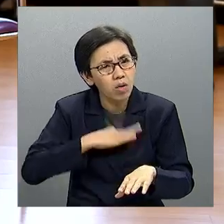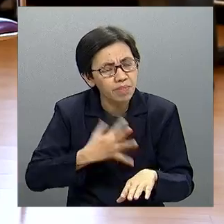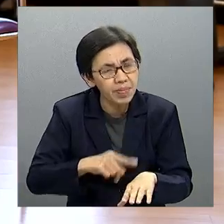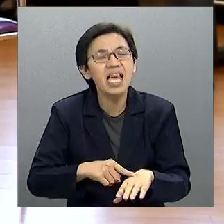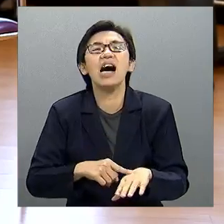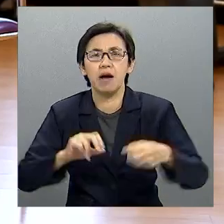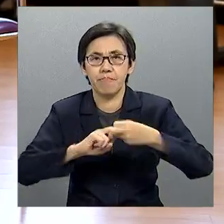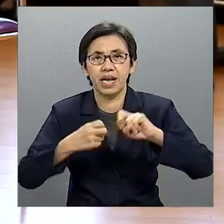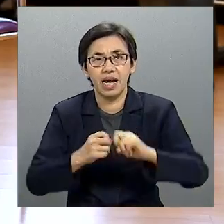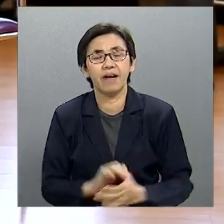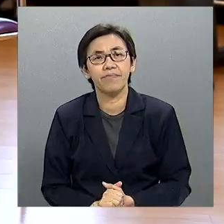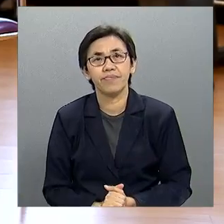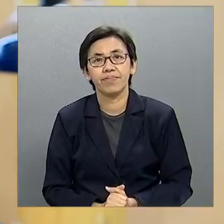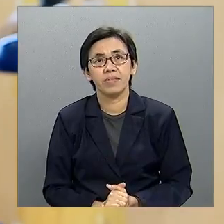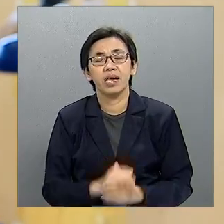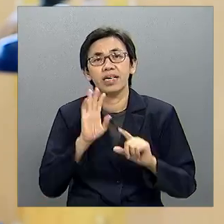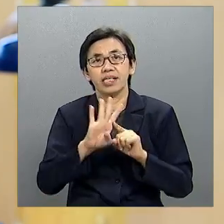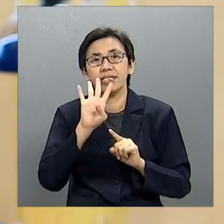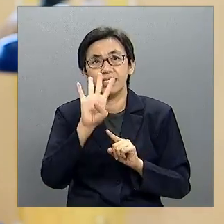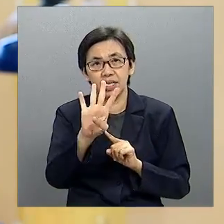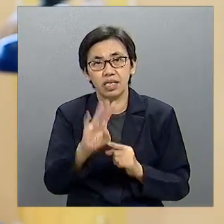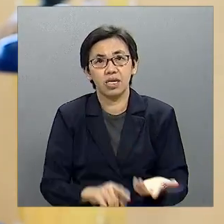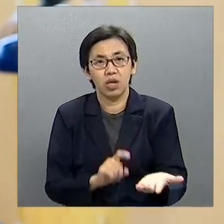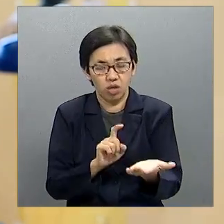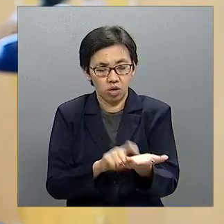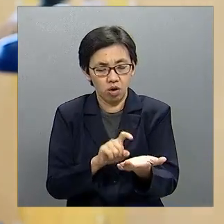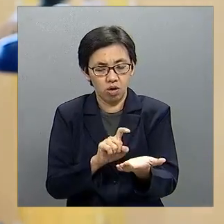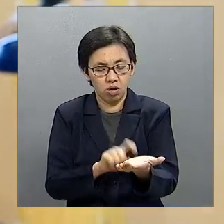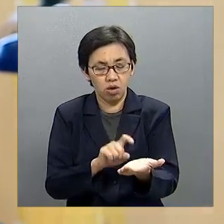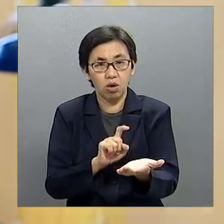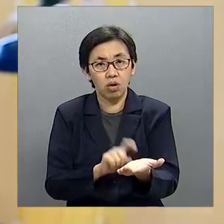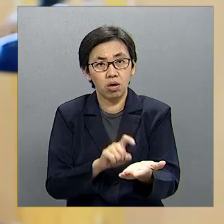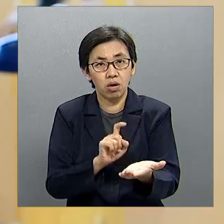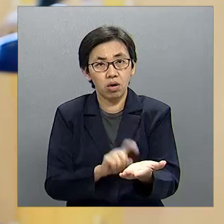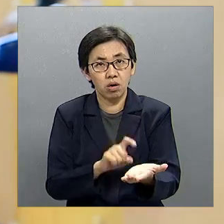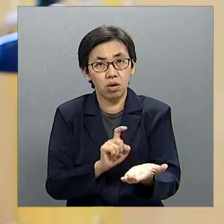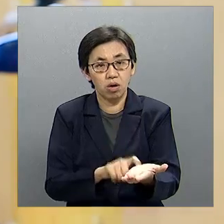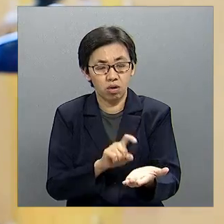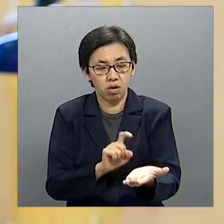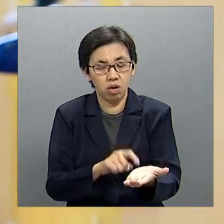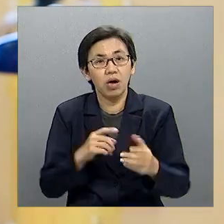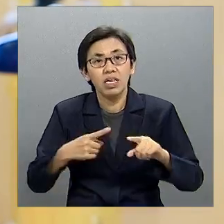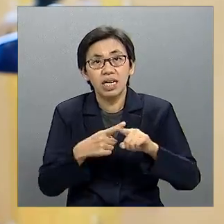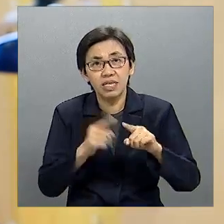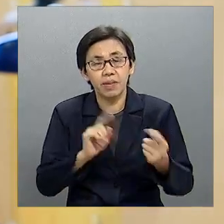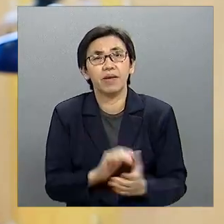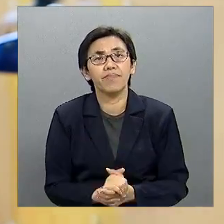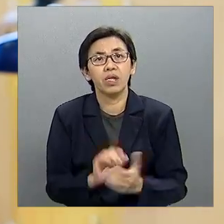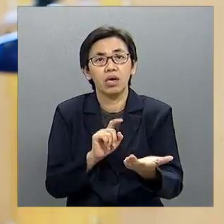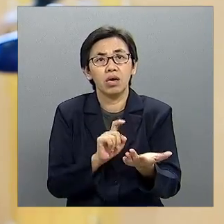ง ค่ะ อันนี้เป็นเค้าเรียกว่าเป็นการเคาะนะ เคาะ ใช่เส้นประสาทที่มีการบาดเจ็บเนี่ยครับเวลาที่เคาะไปเนี่ยมันจะมีอาการ